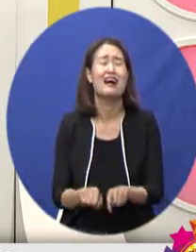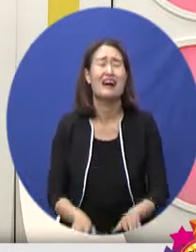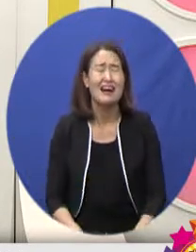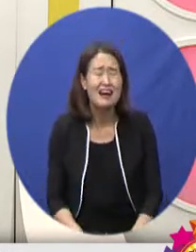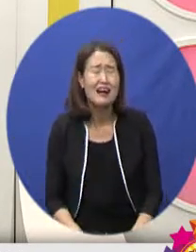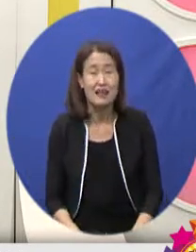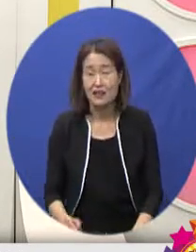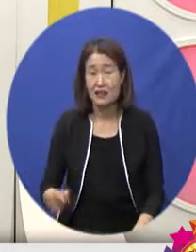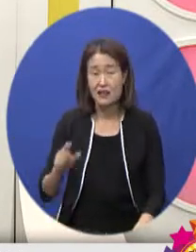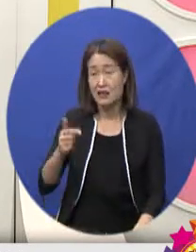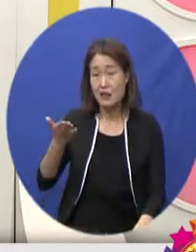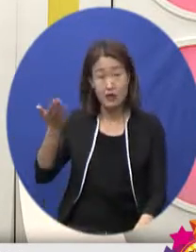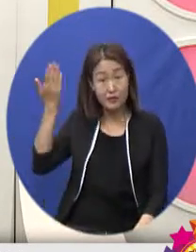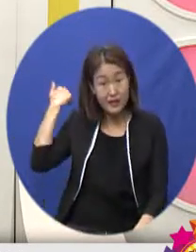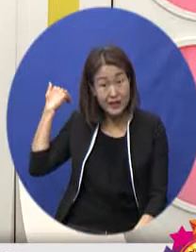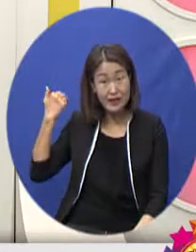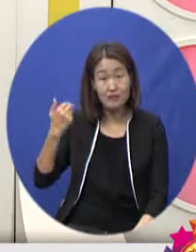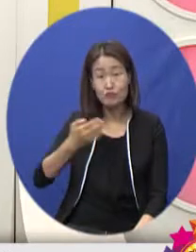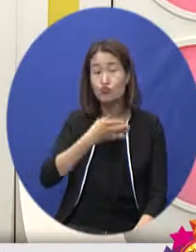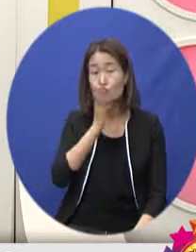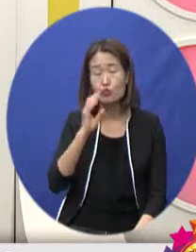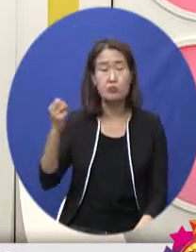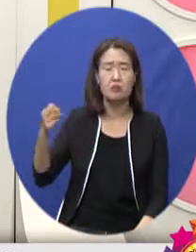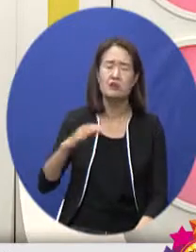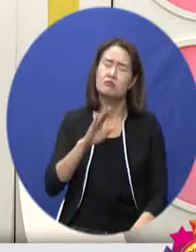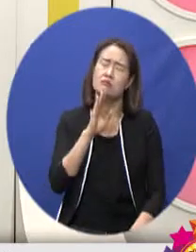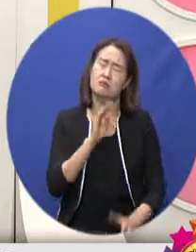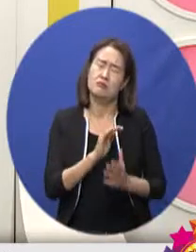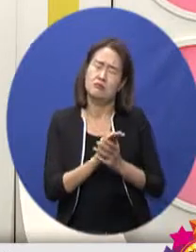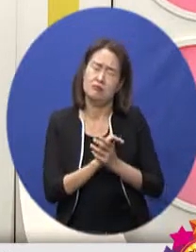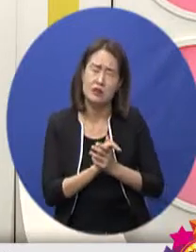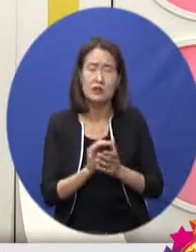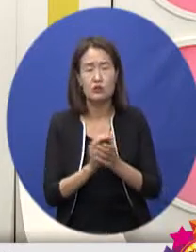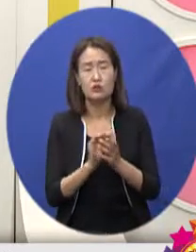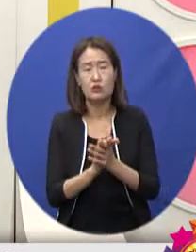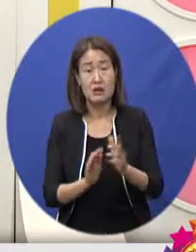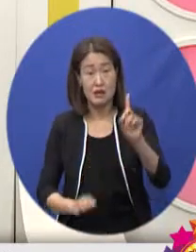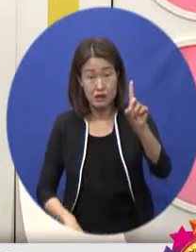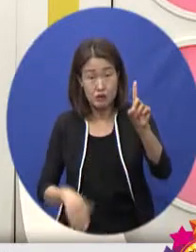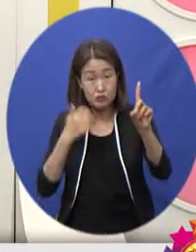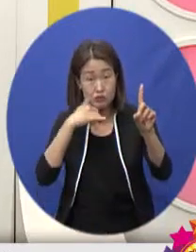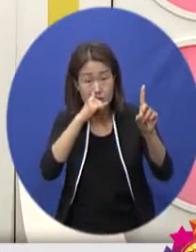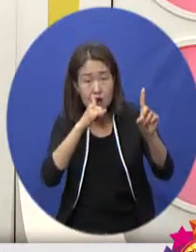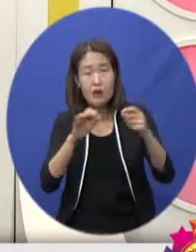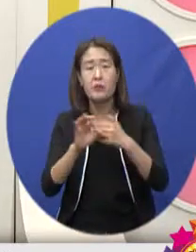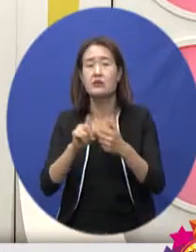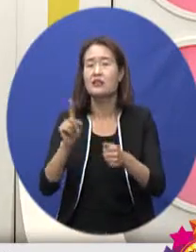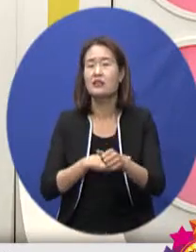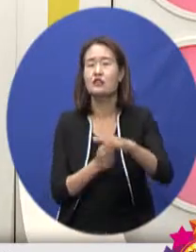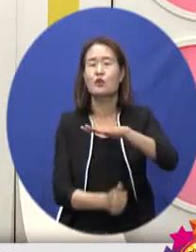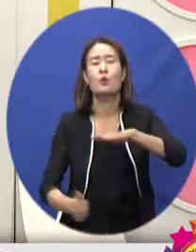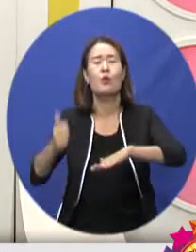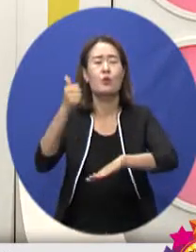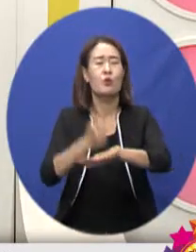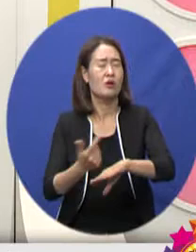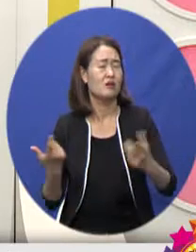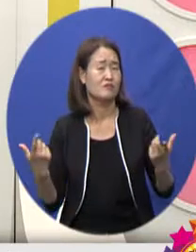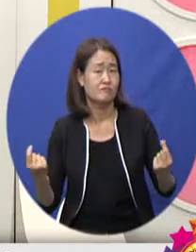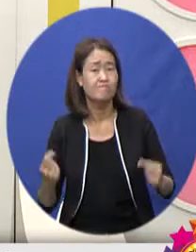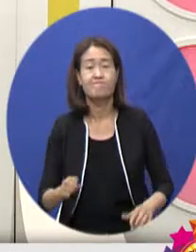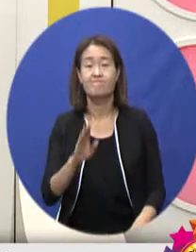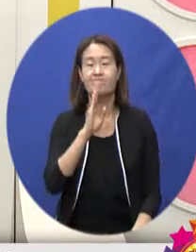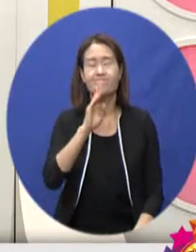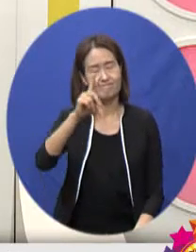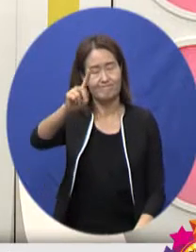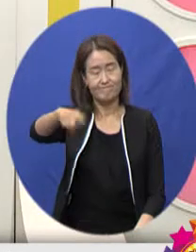네. 예전에 어르신들은 그런 말씀하시잖아요. 진정한 친구 하나만 정말 있으면 예. 인생은 성공한 인생이라고. 아,